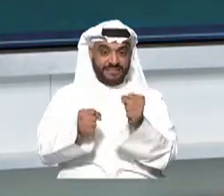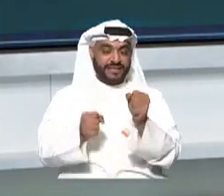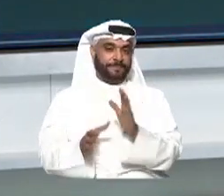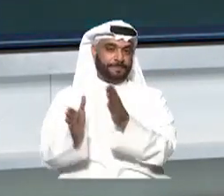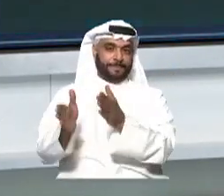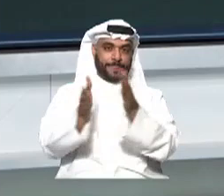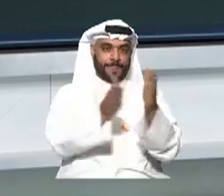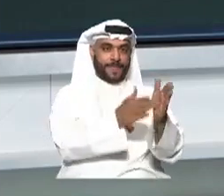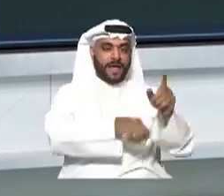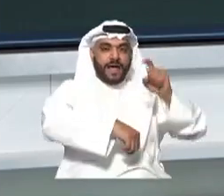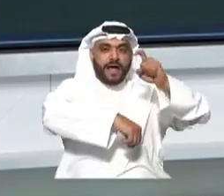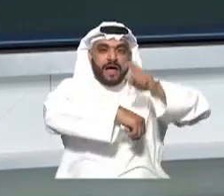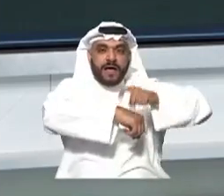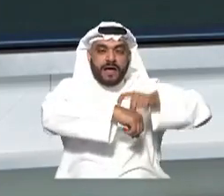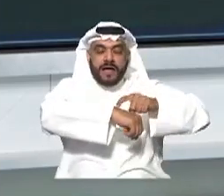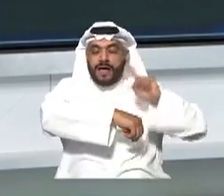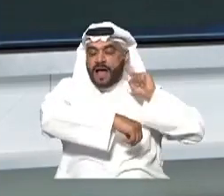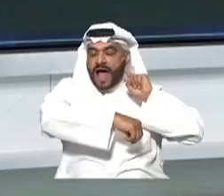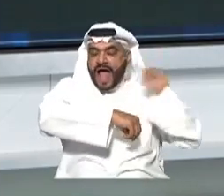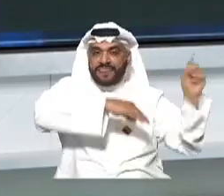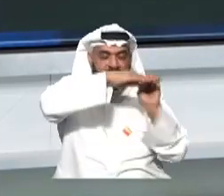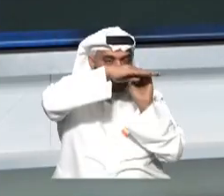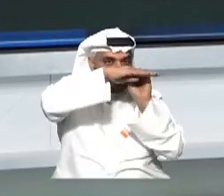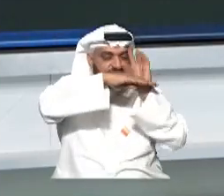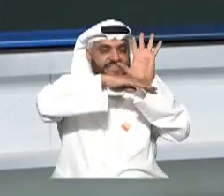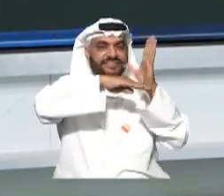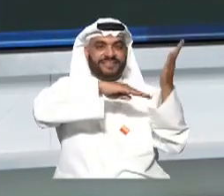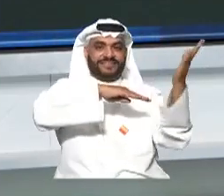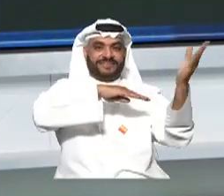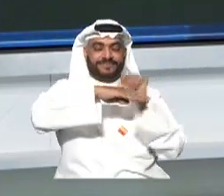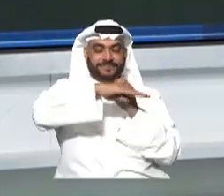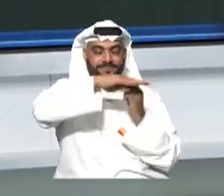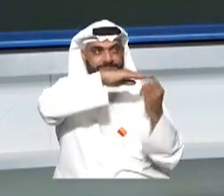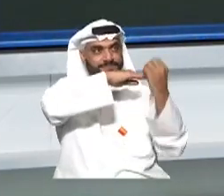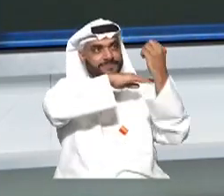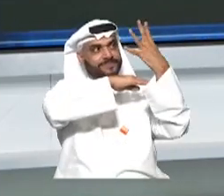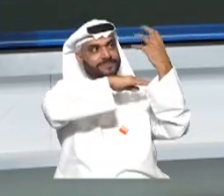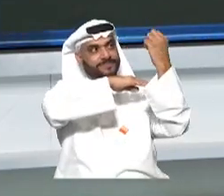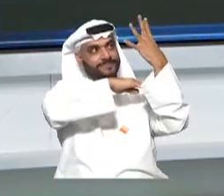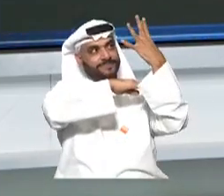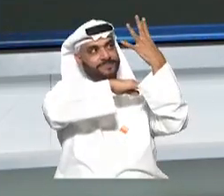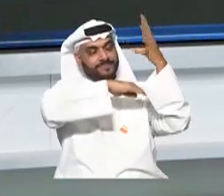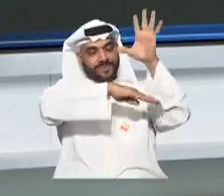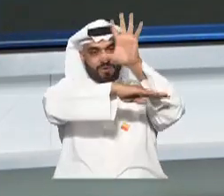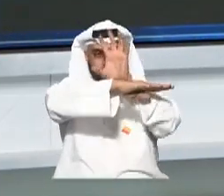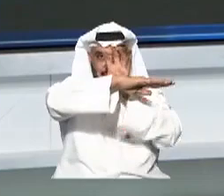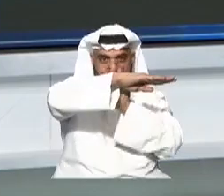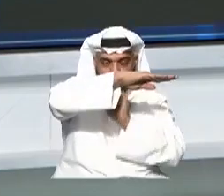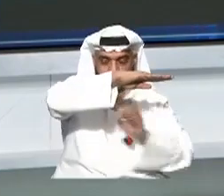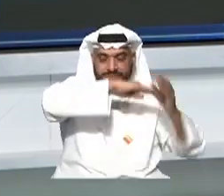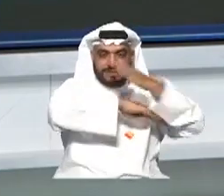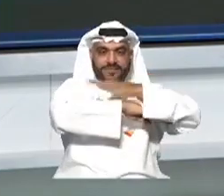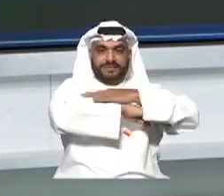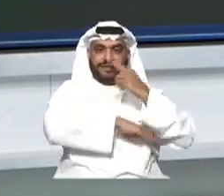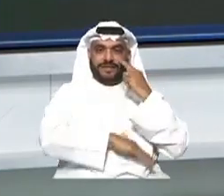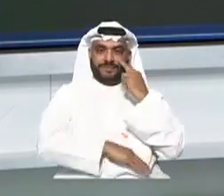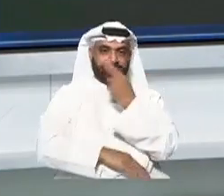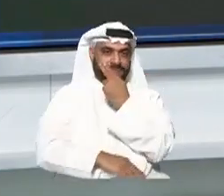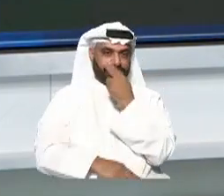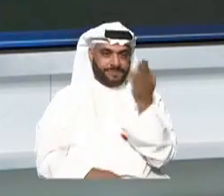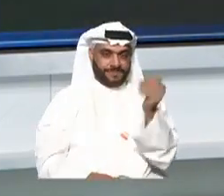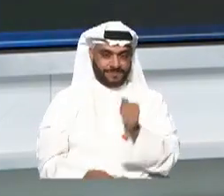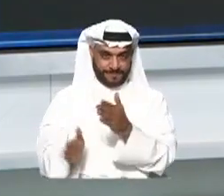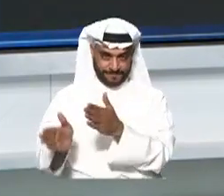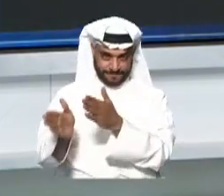الفساد. المواقيت بإذن الله أذان الفير الساعة 5 والشروق الساعة 6:24 والمغرب الساعة